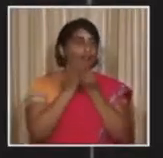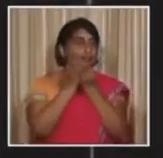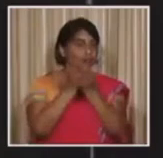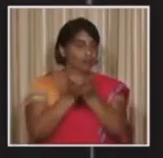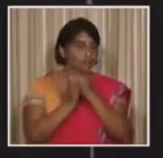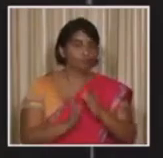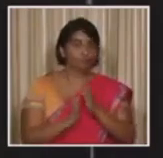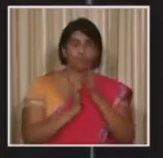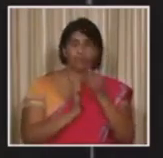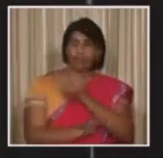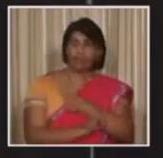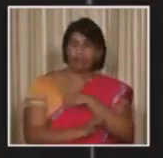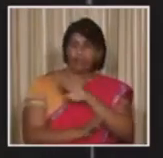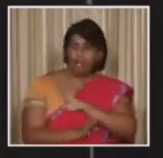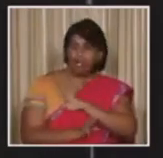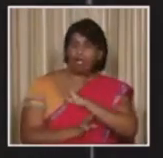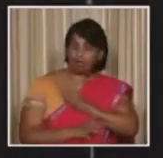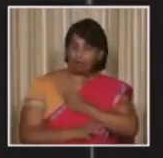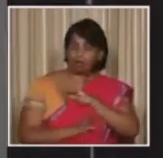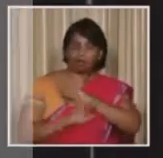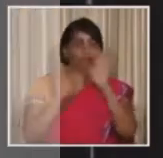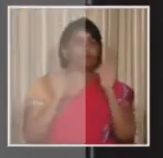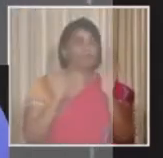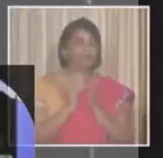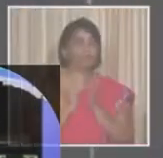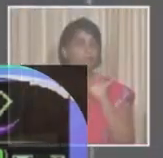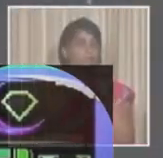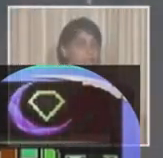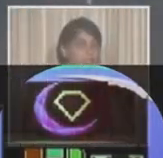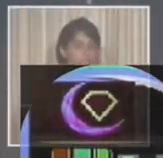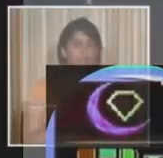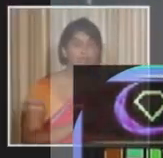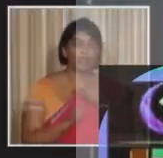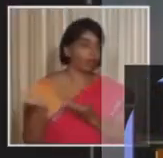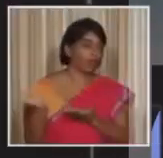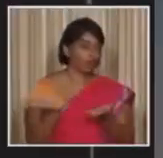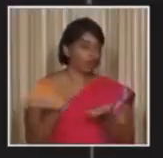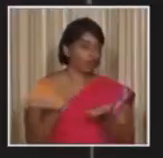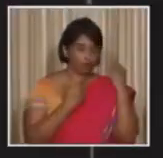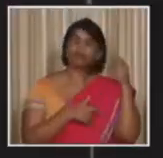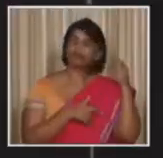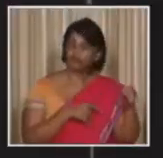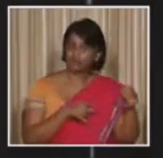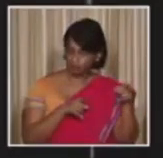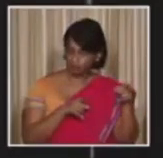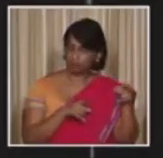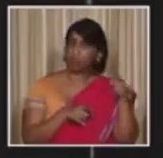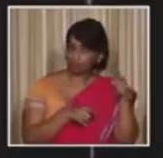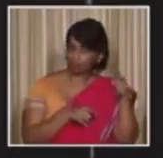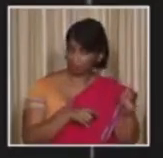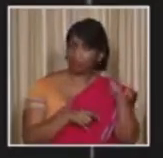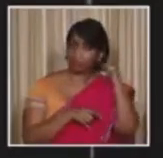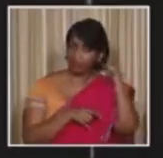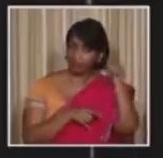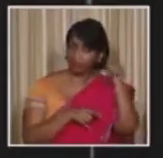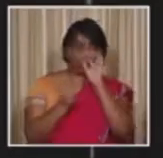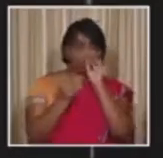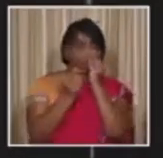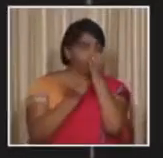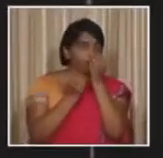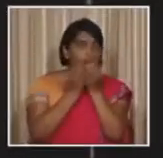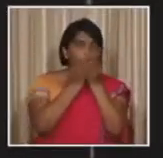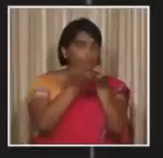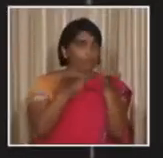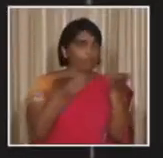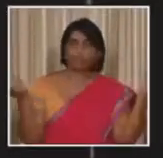கல்ல சர்வக்ஜாத்துன் நிதர்க்கர்ணே அனோட மகாநாயக இமூரு எதுடு சங்கியா வான்சில சீனமாக எதிரி பலவ ஹரியா